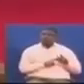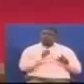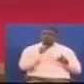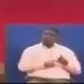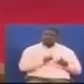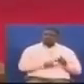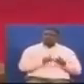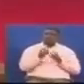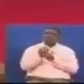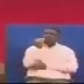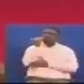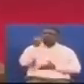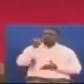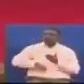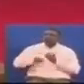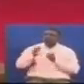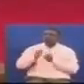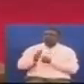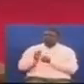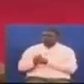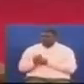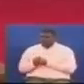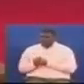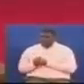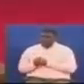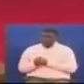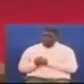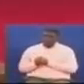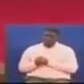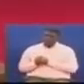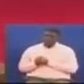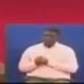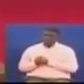Tatu ni kusamehe ushuru wa bidhaa